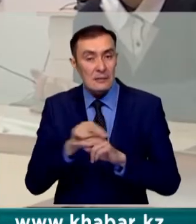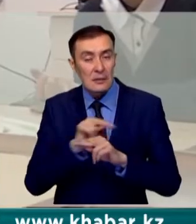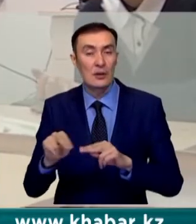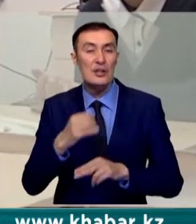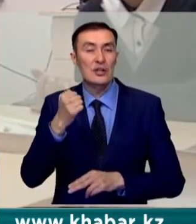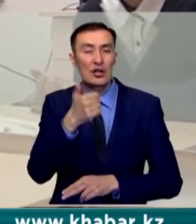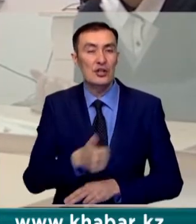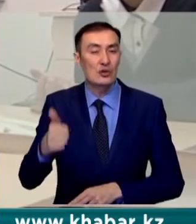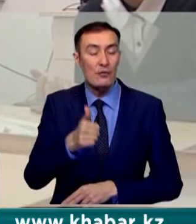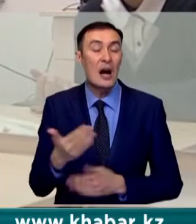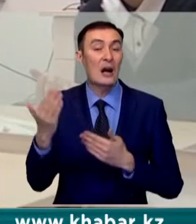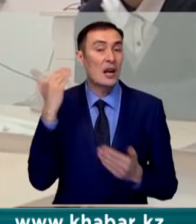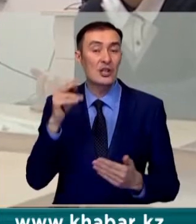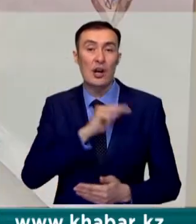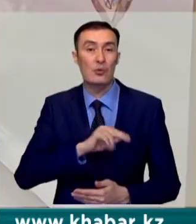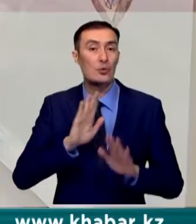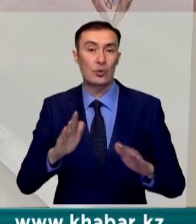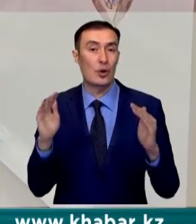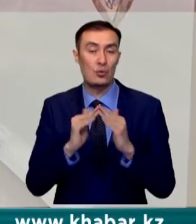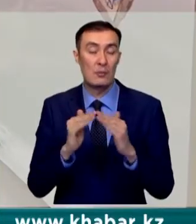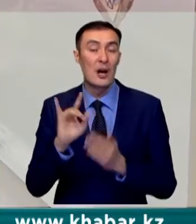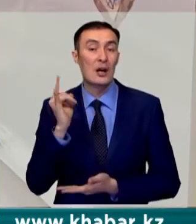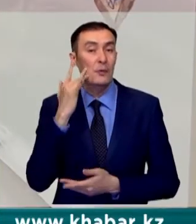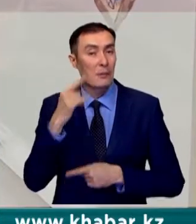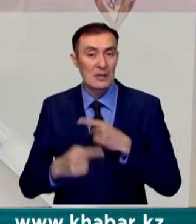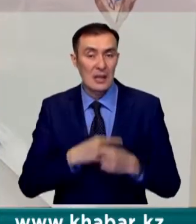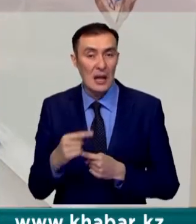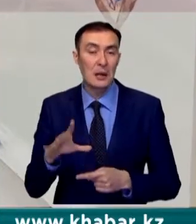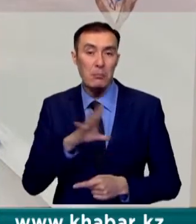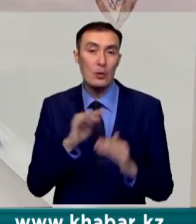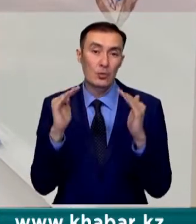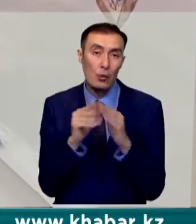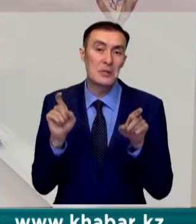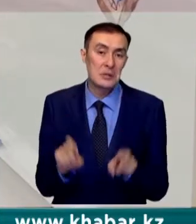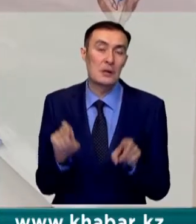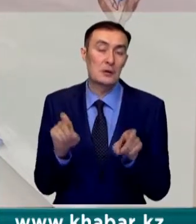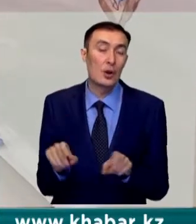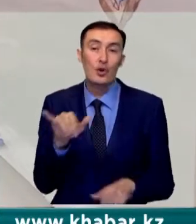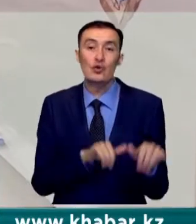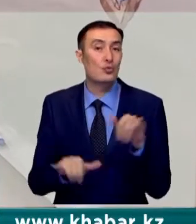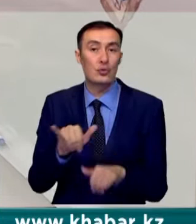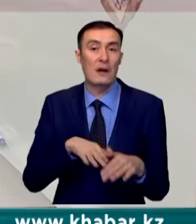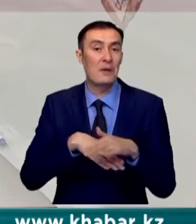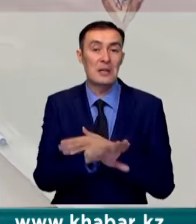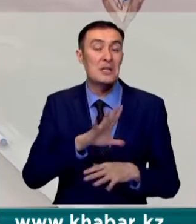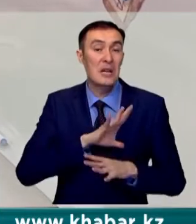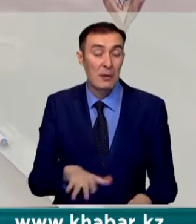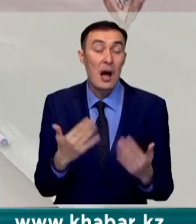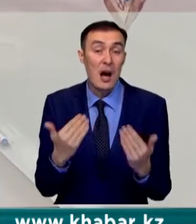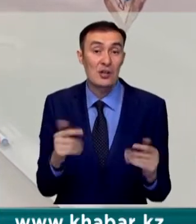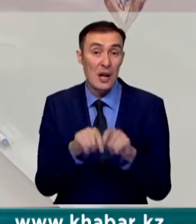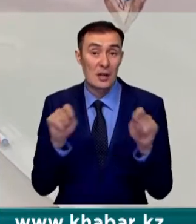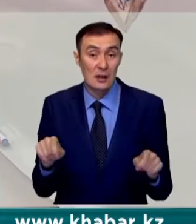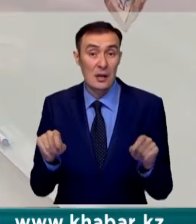несколько часов, а раньше с мальчиком работали дома. Ребенок постоянно у нас находился дома, никуда не ходил. А вот сейчас открылся